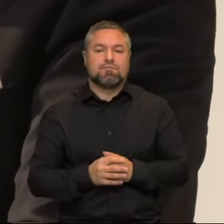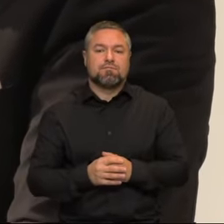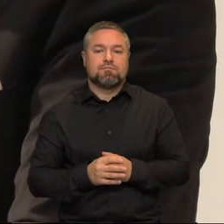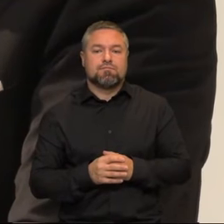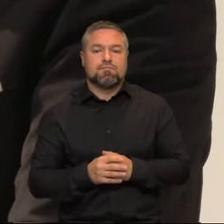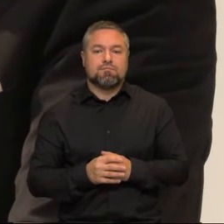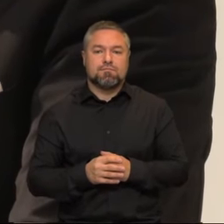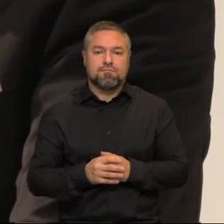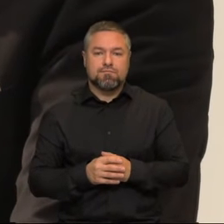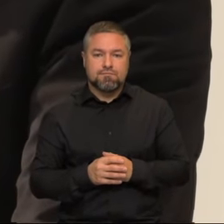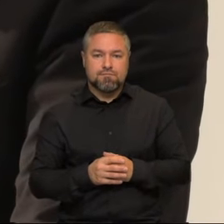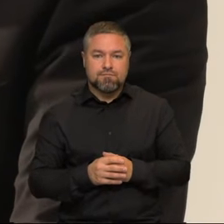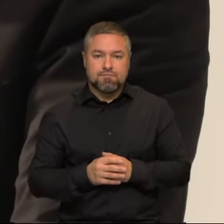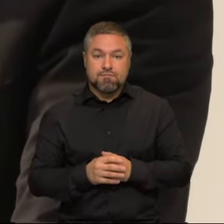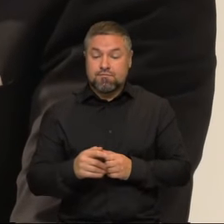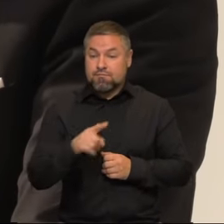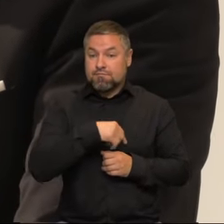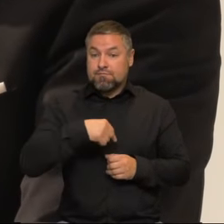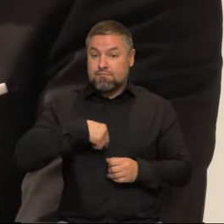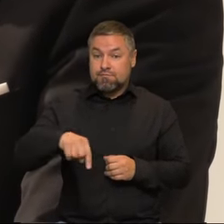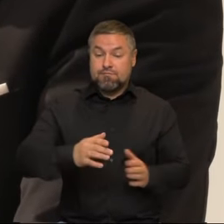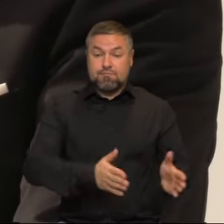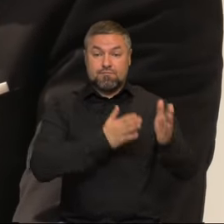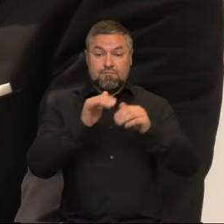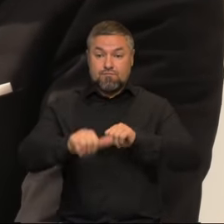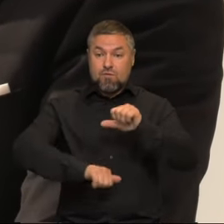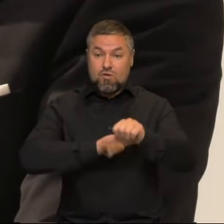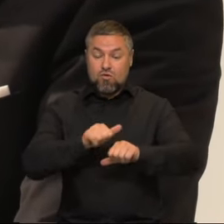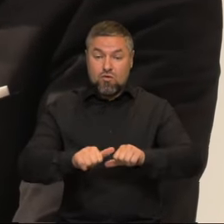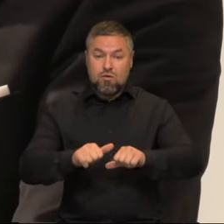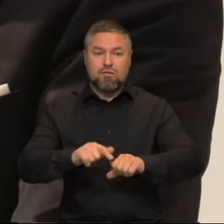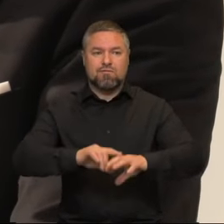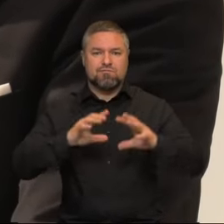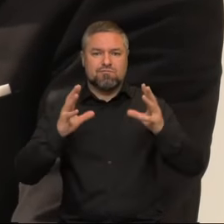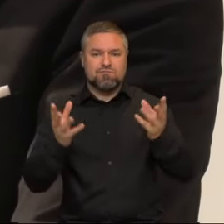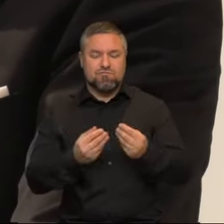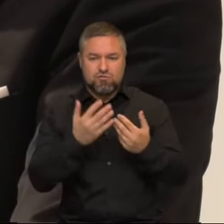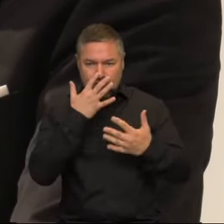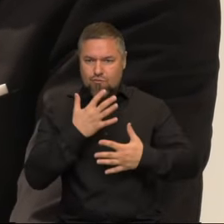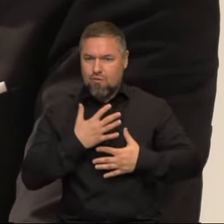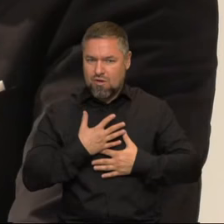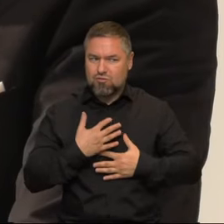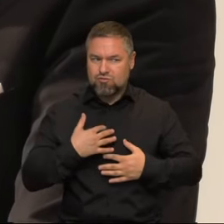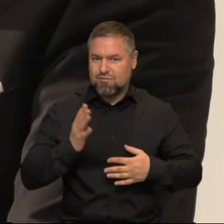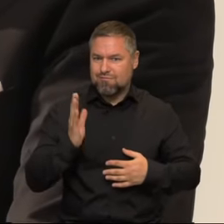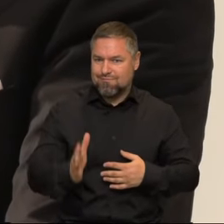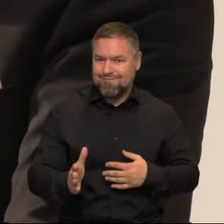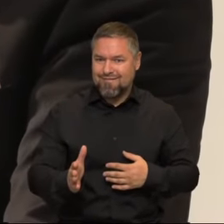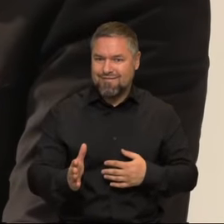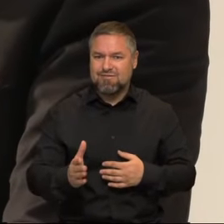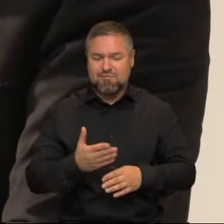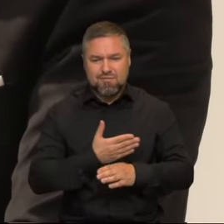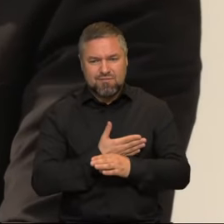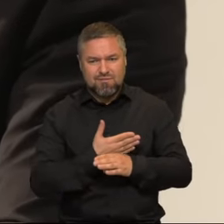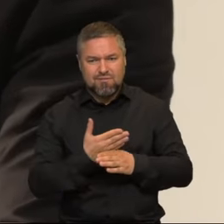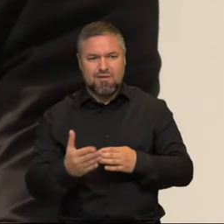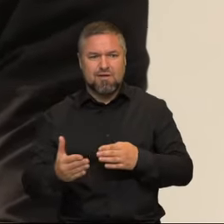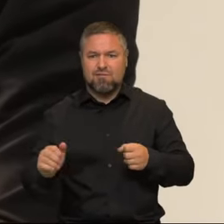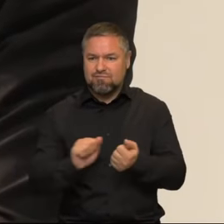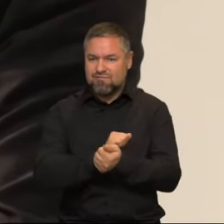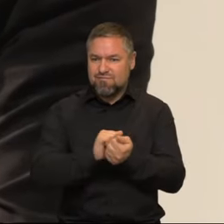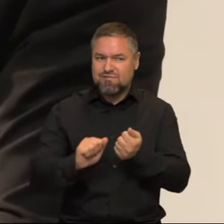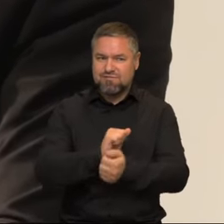Igitur. Przed nami kolejny rok, w którym, jak wszystko na to wskazuje, będziemy nadal mierzyli się